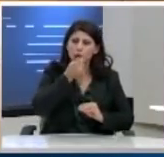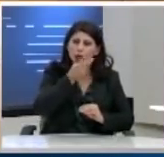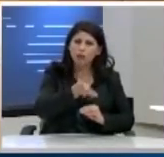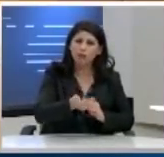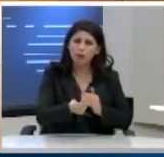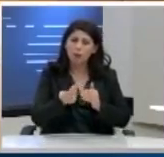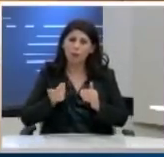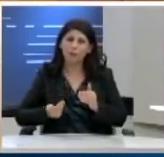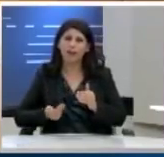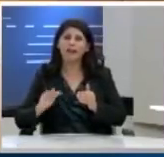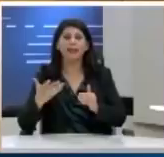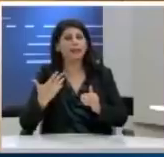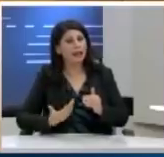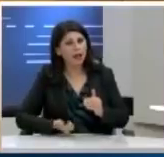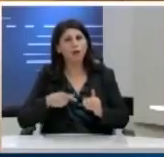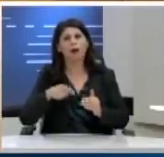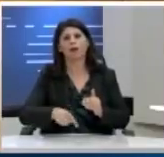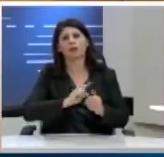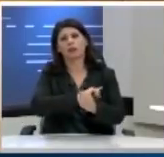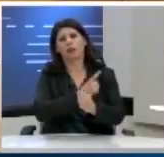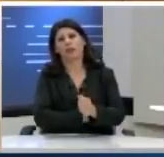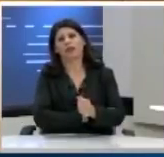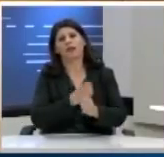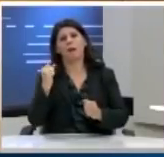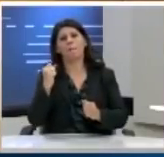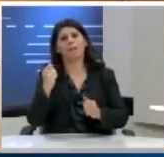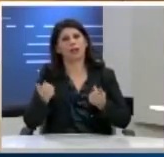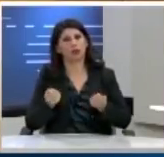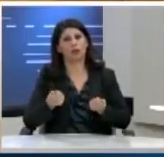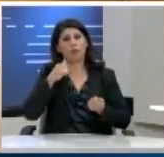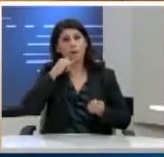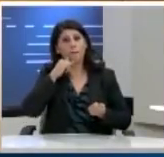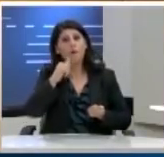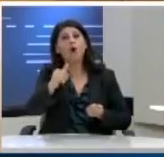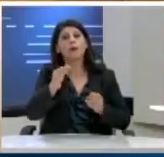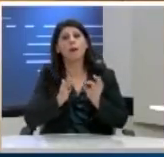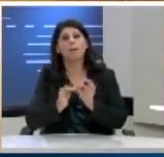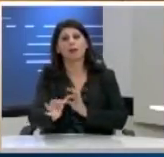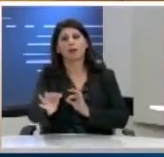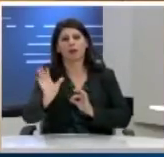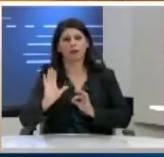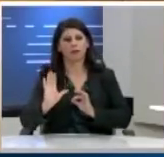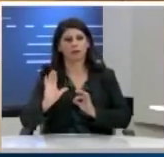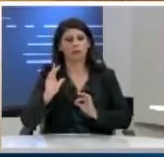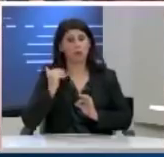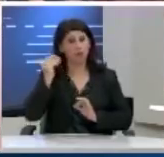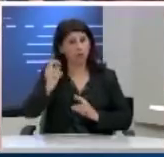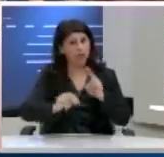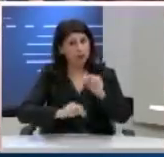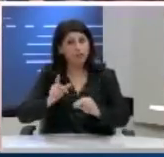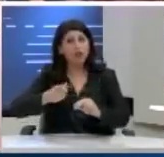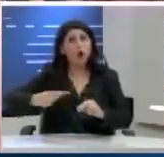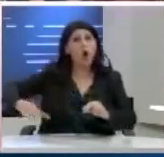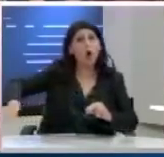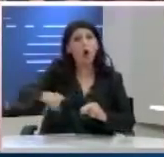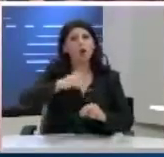προτέρων γιατί έχουμε αυτή τη δύναμη να το κάνουμε με μόνιμα μέτρα που θα τα ψηφίσετε όλοι από